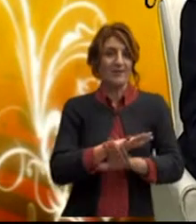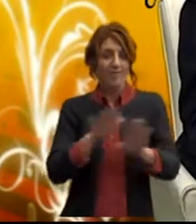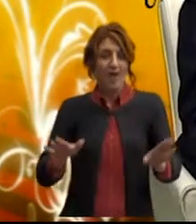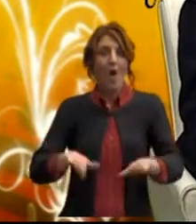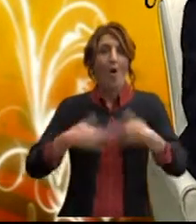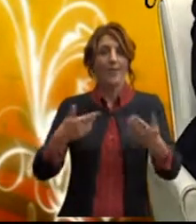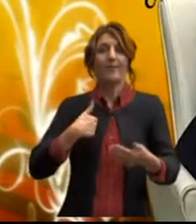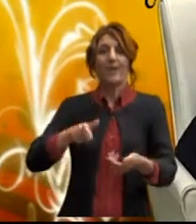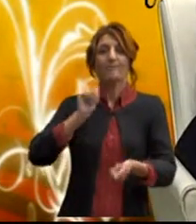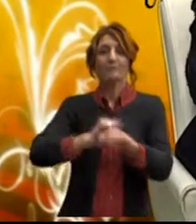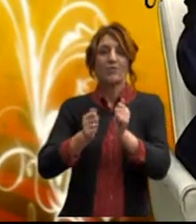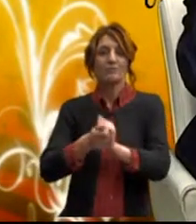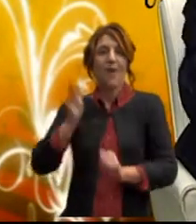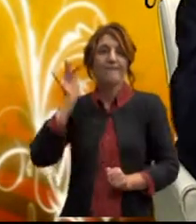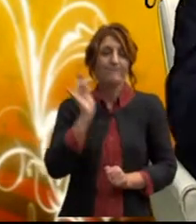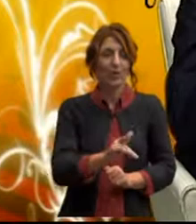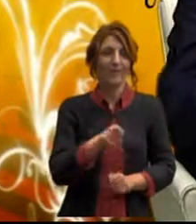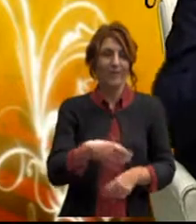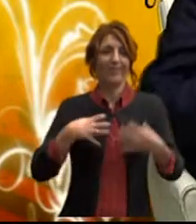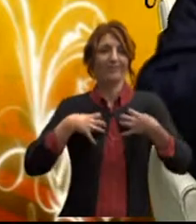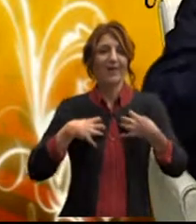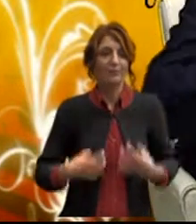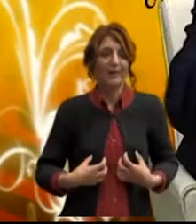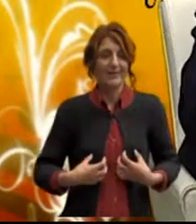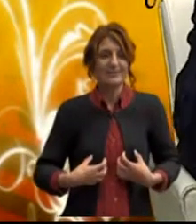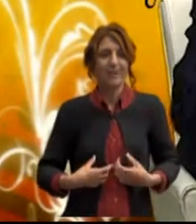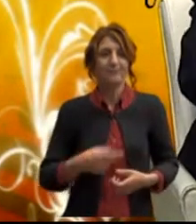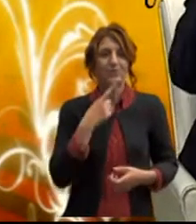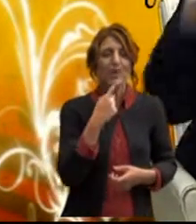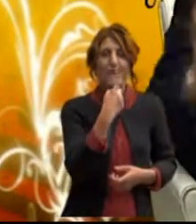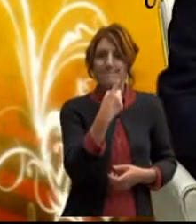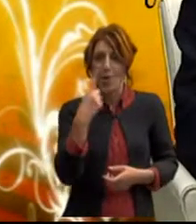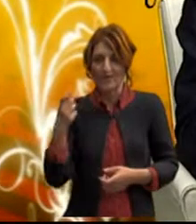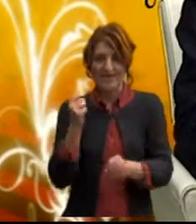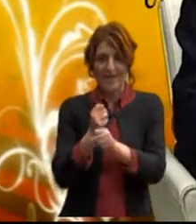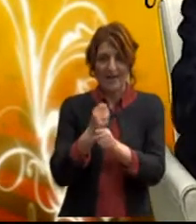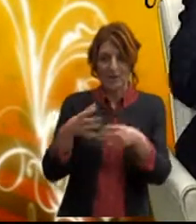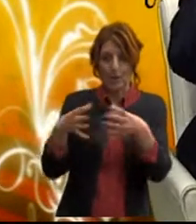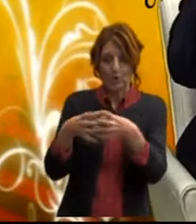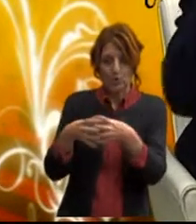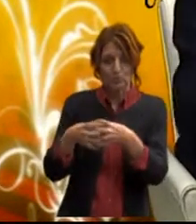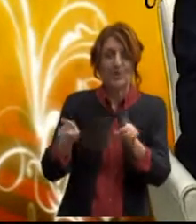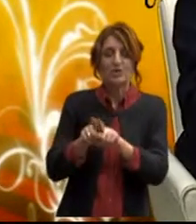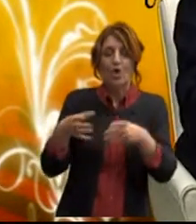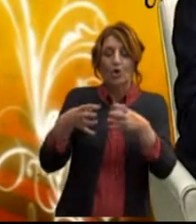možemo boriti protiv depresije. Na ono vaše prvo pitanje. Pojedinci oblikuju društvo, društvo oblikuje pojedince. I ako